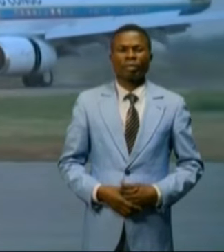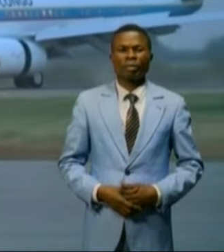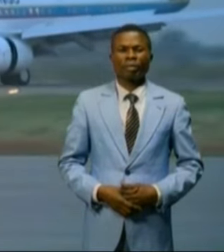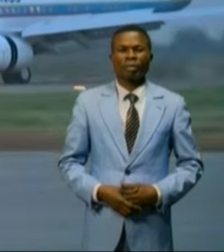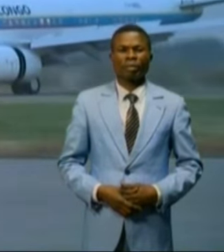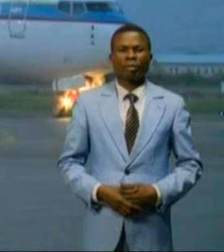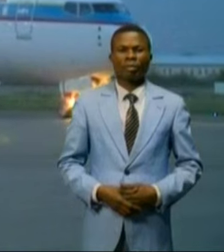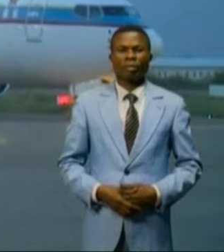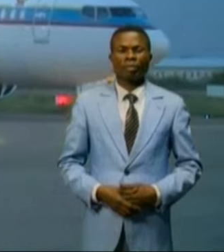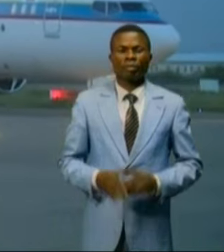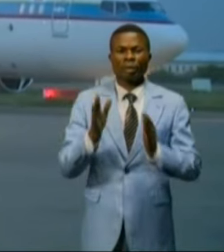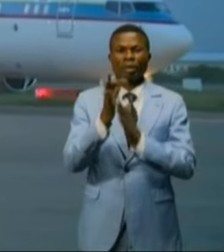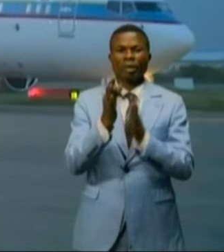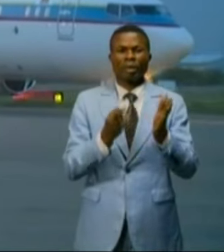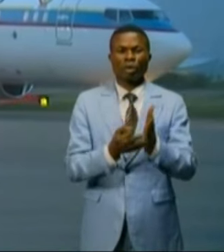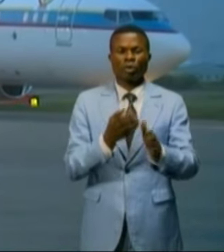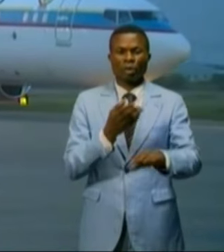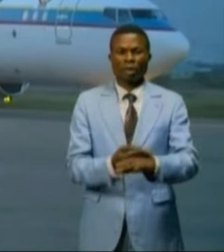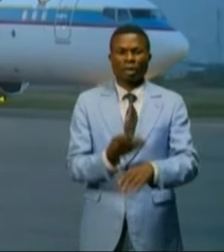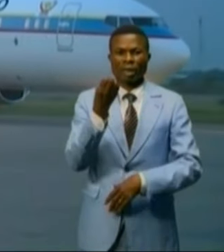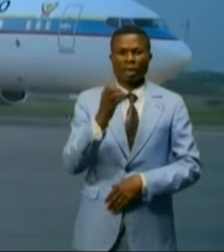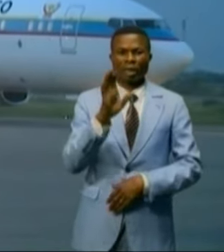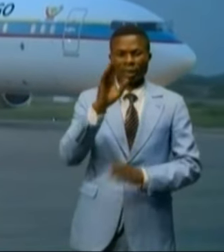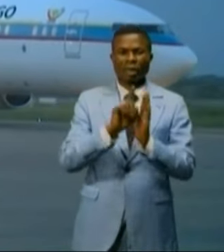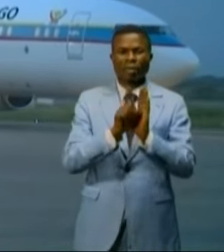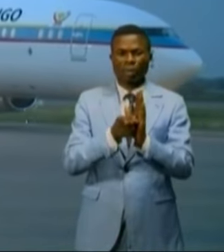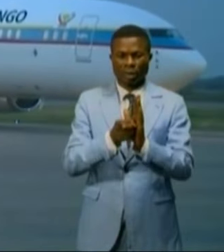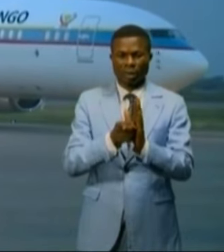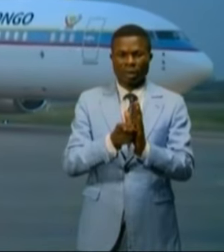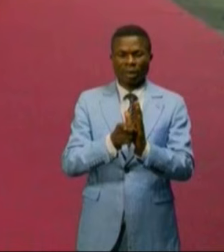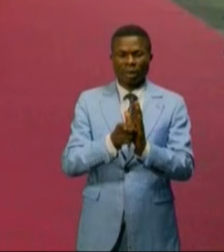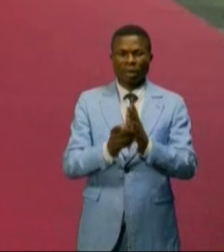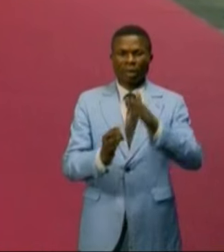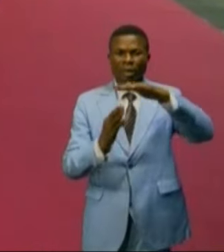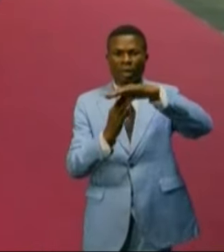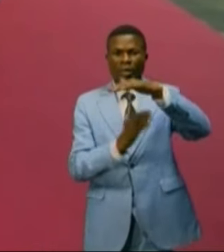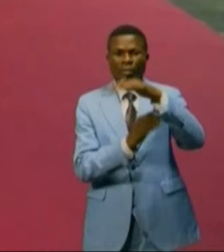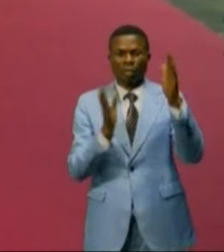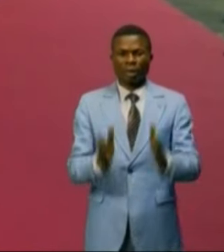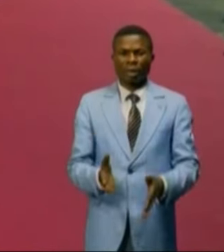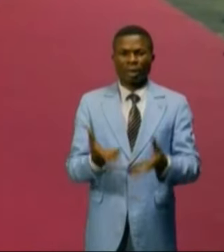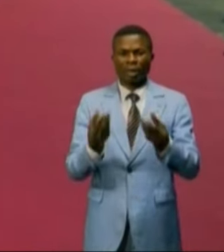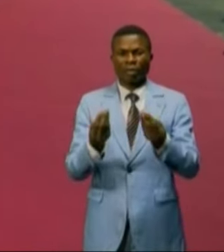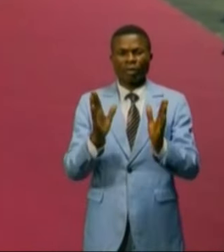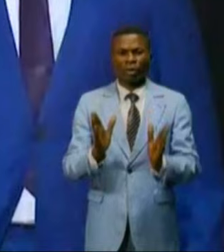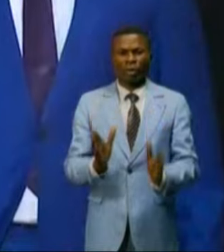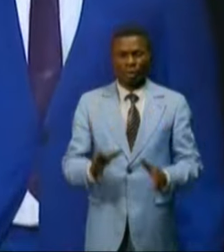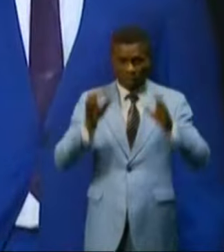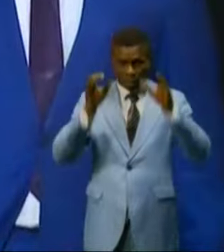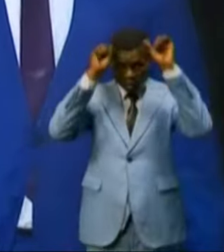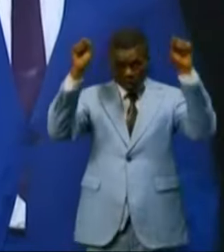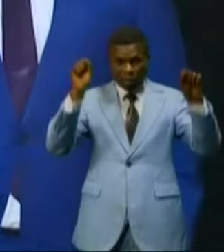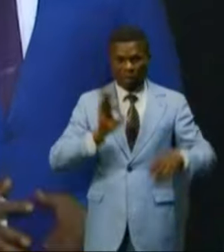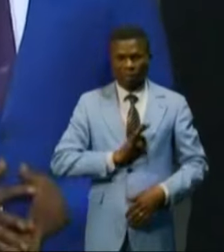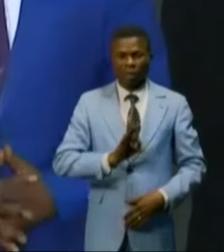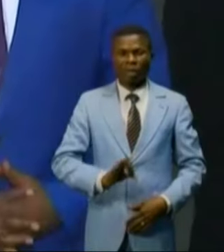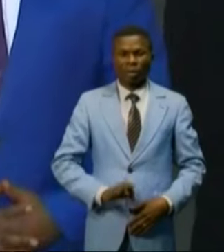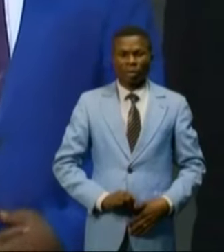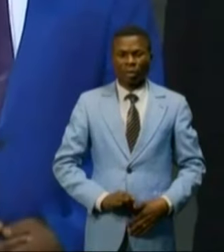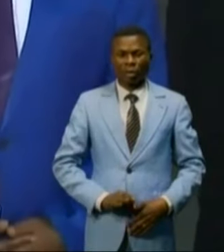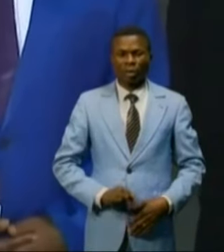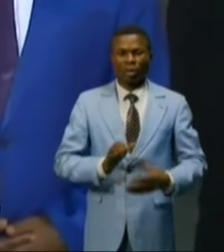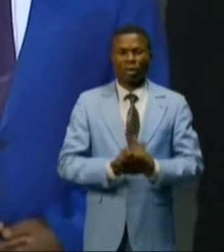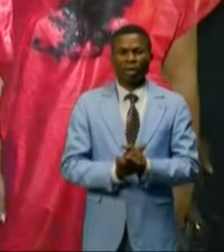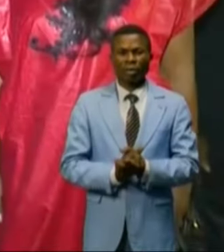C'est à 18h45 précise que le médiateur et facilitateur, le président Félix-Antoine Tshisekedi